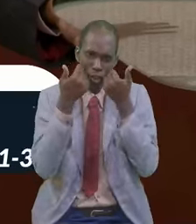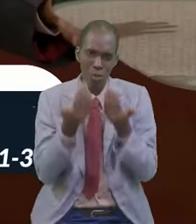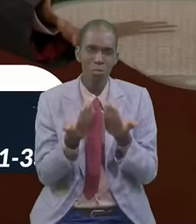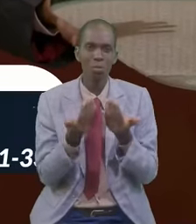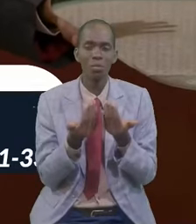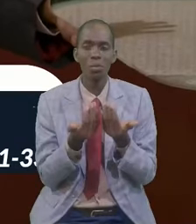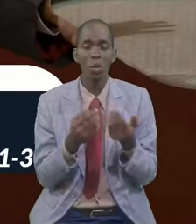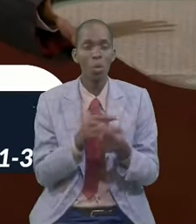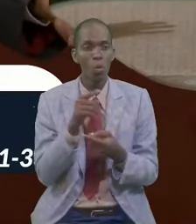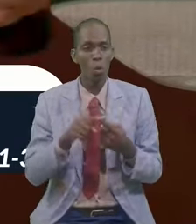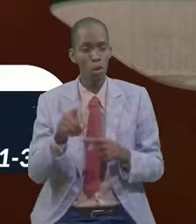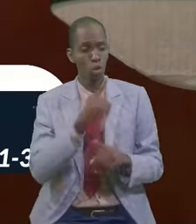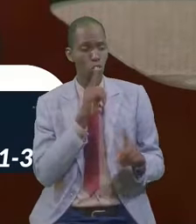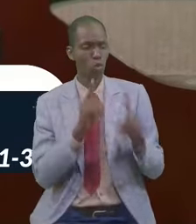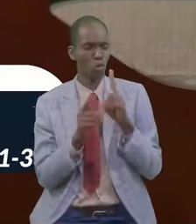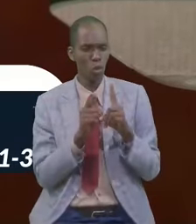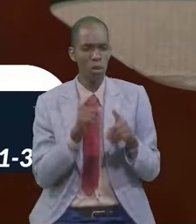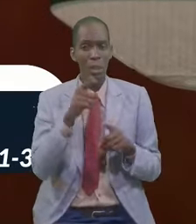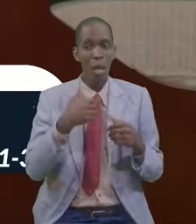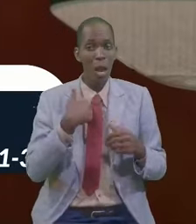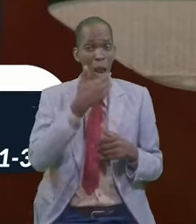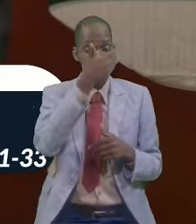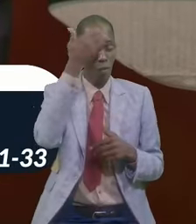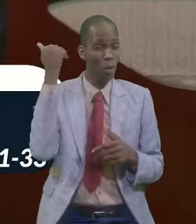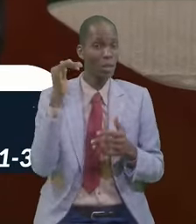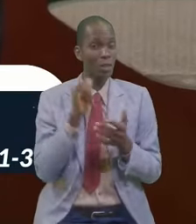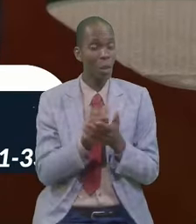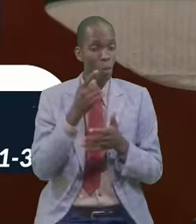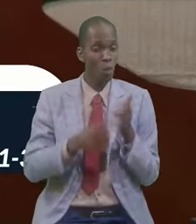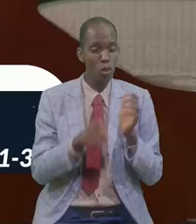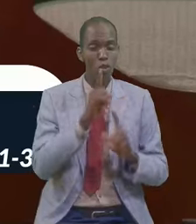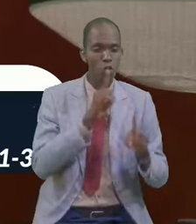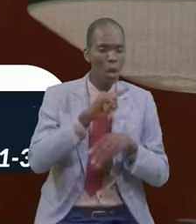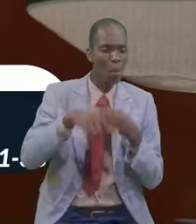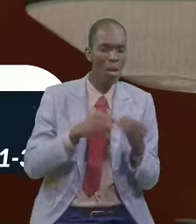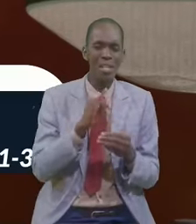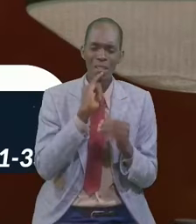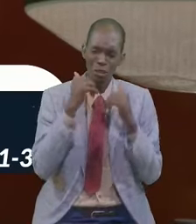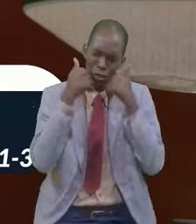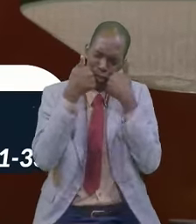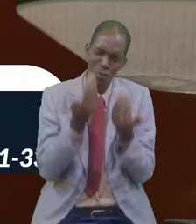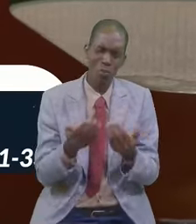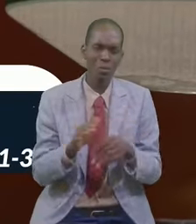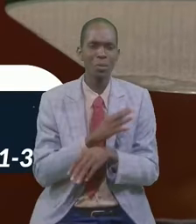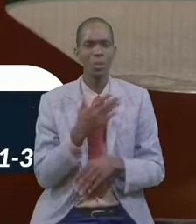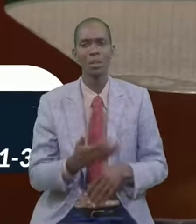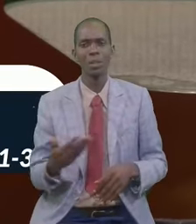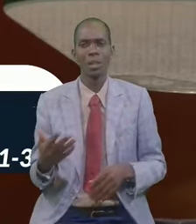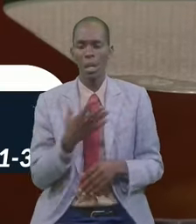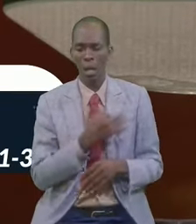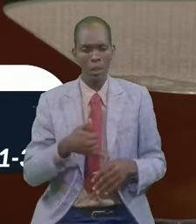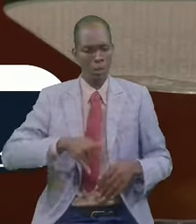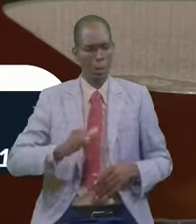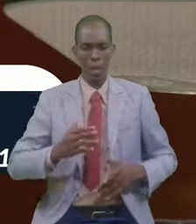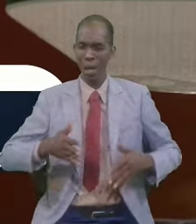rejetant l'écume de leur impureté. Quand ils parlent, ils oublient de ce qu'ils